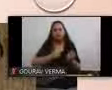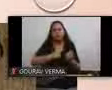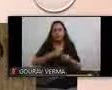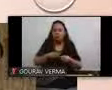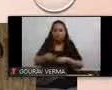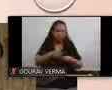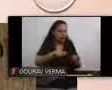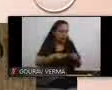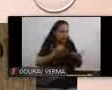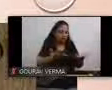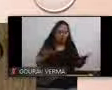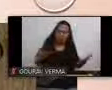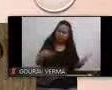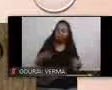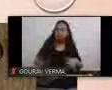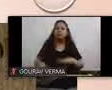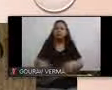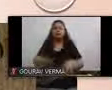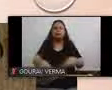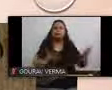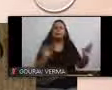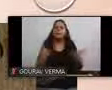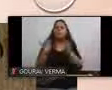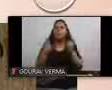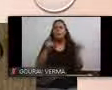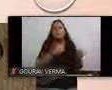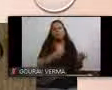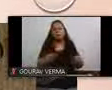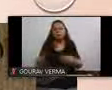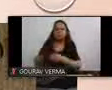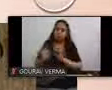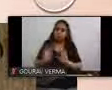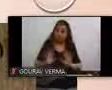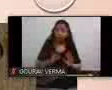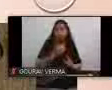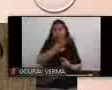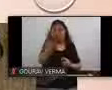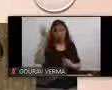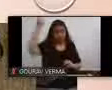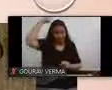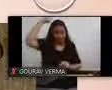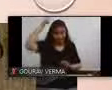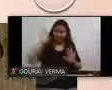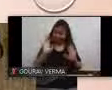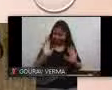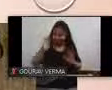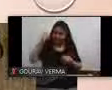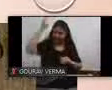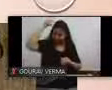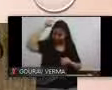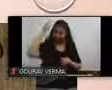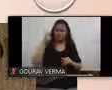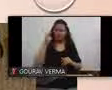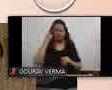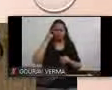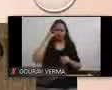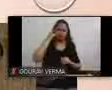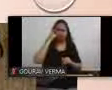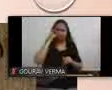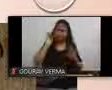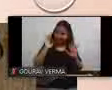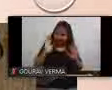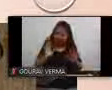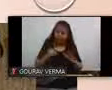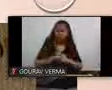बच्चे जो है कुछ तो करना है, दिमाग तो है उनके पास भी. So what they do, they start rocking, they